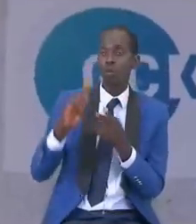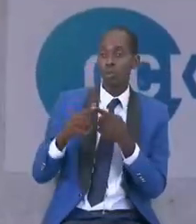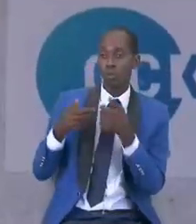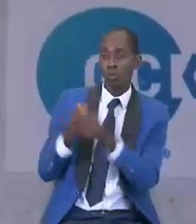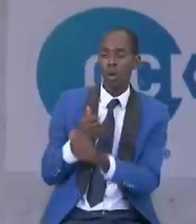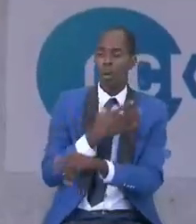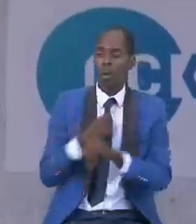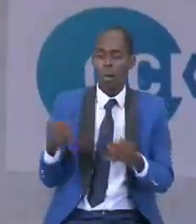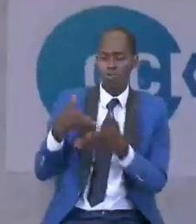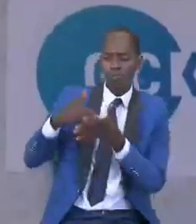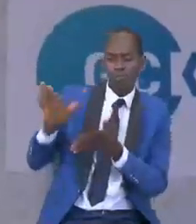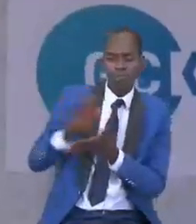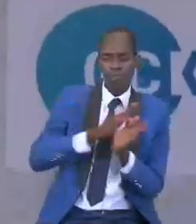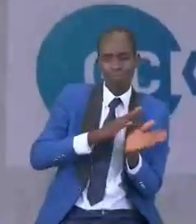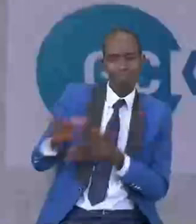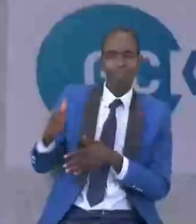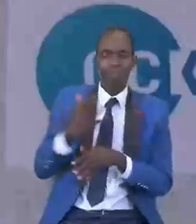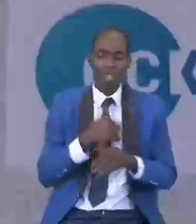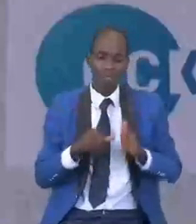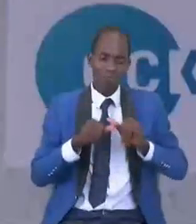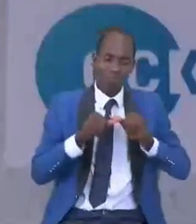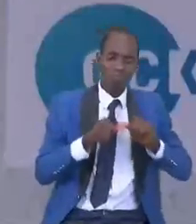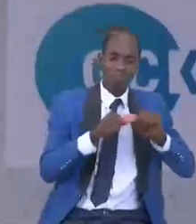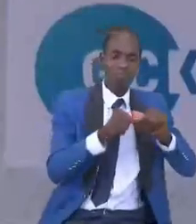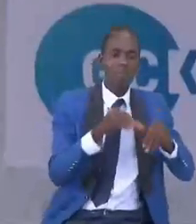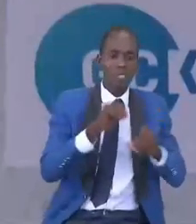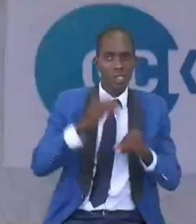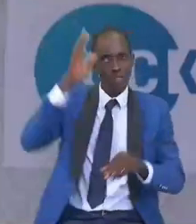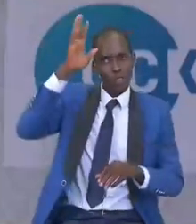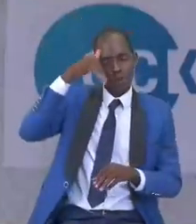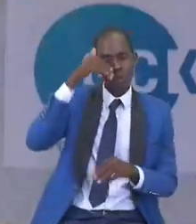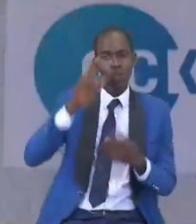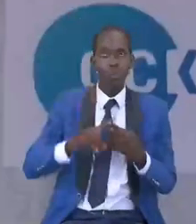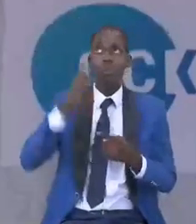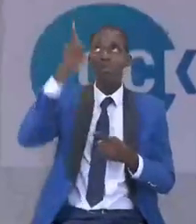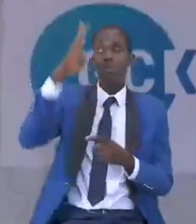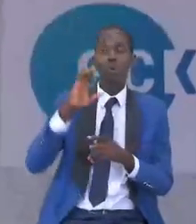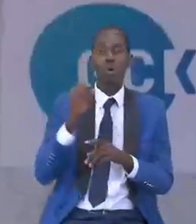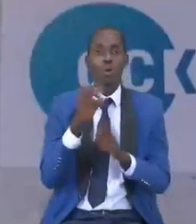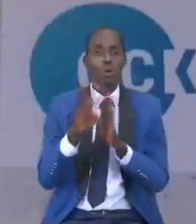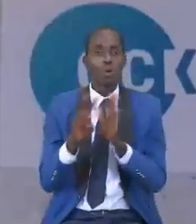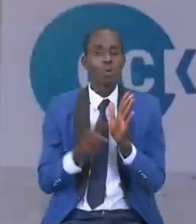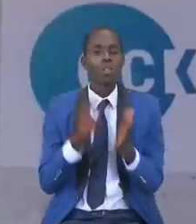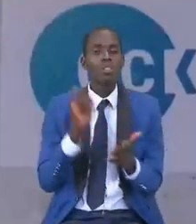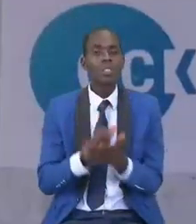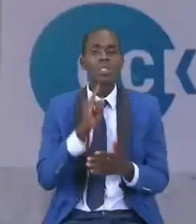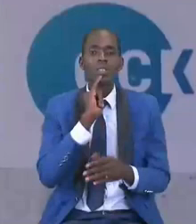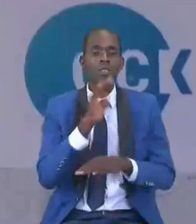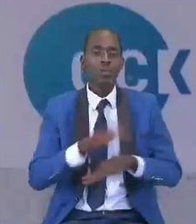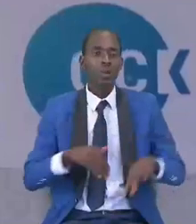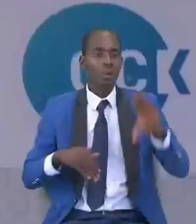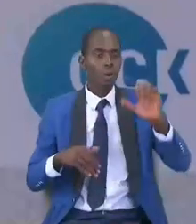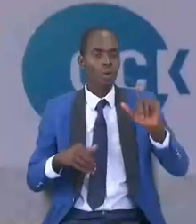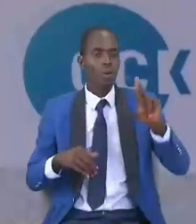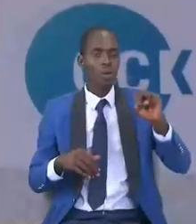suivre, et il rejette, il résiste et il persiste. Le rejet et la résistance contre la volonté de Dieu. Ça, c'est